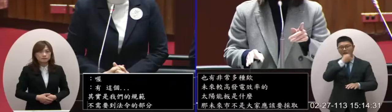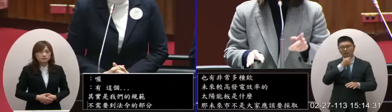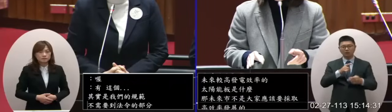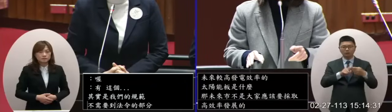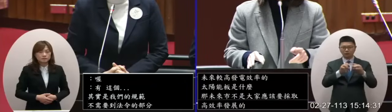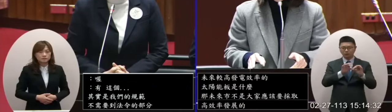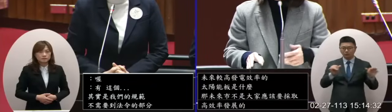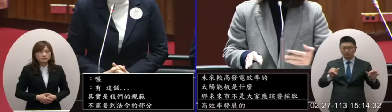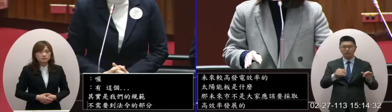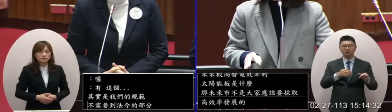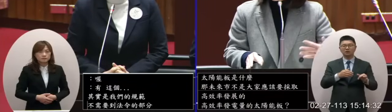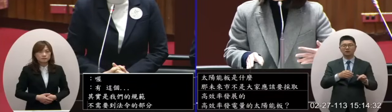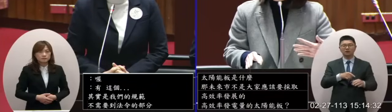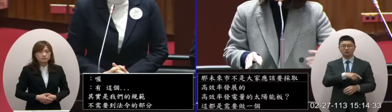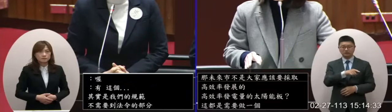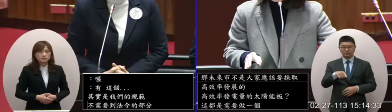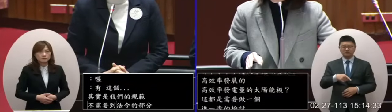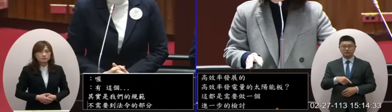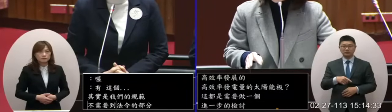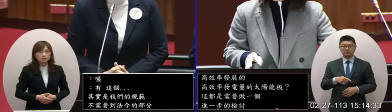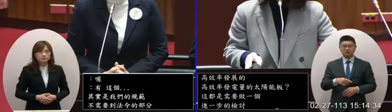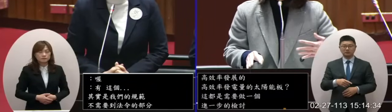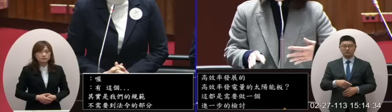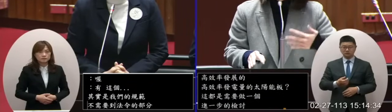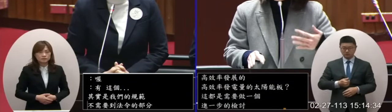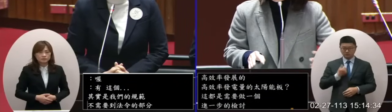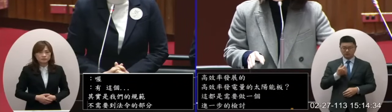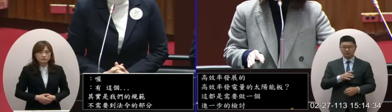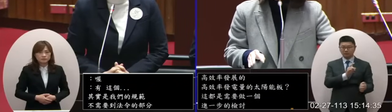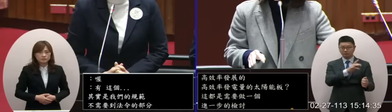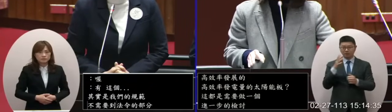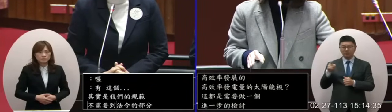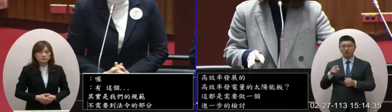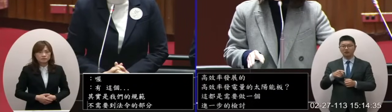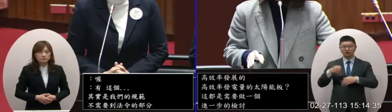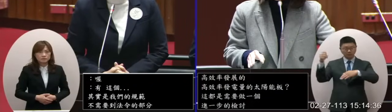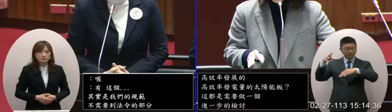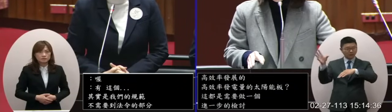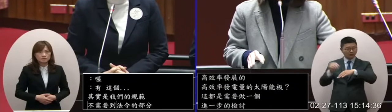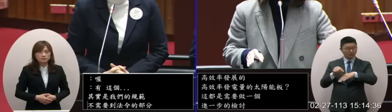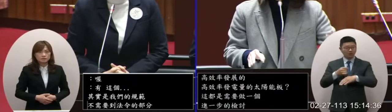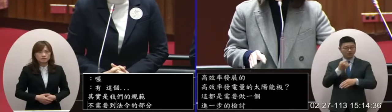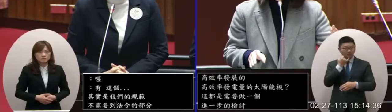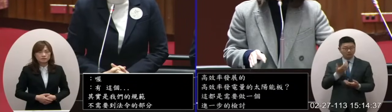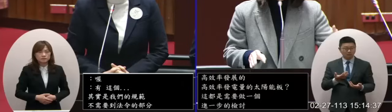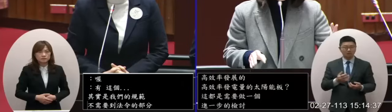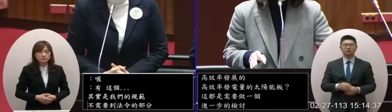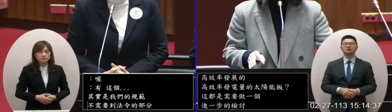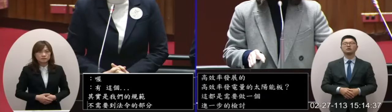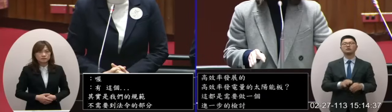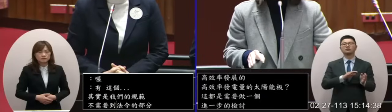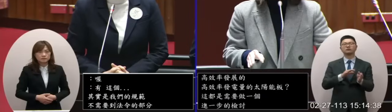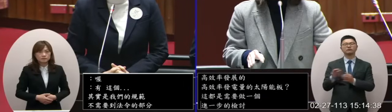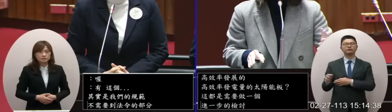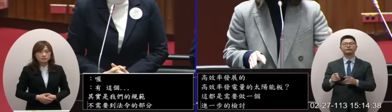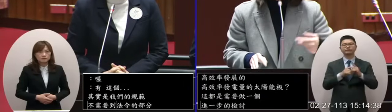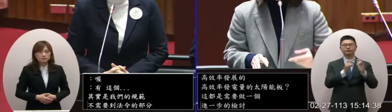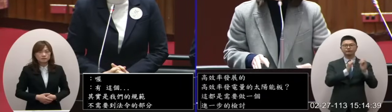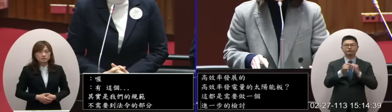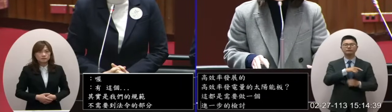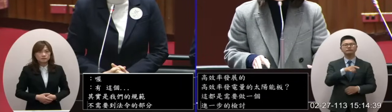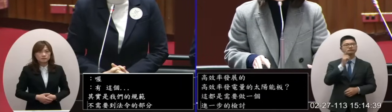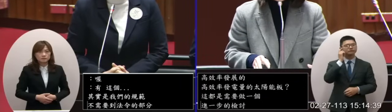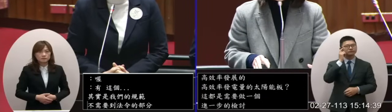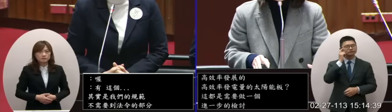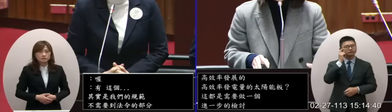有没有办法就是说全面性的发展，然后你全面性的发展以外，对于民众而言，他们